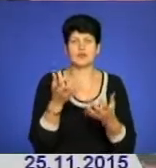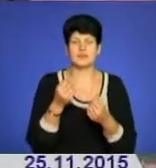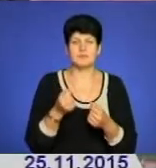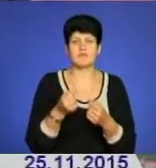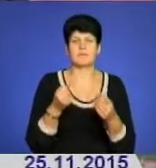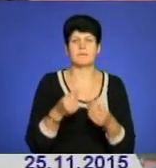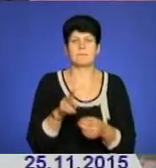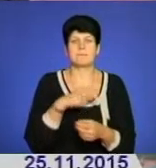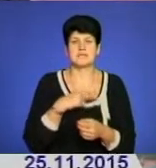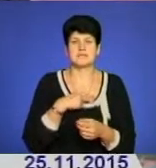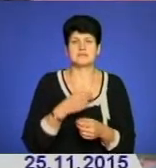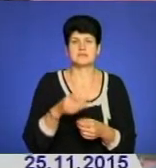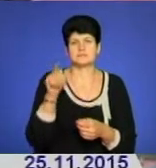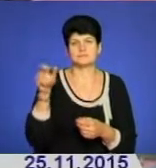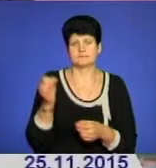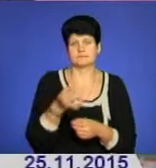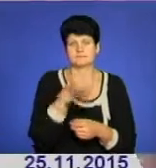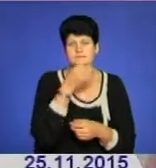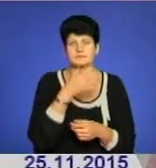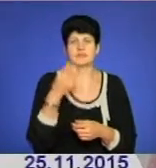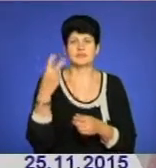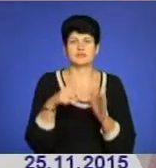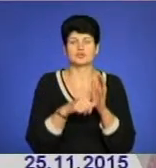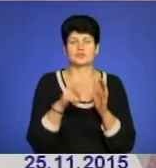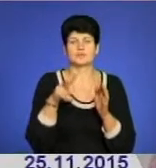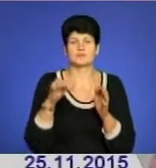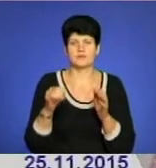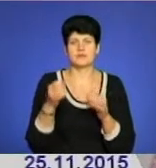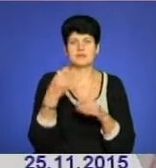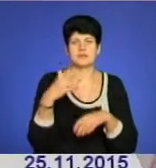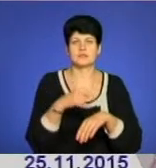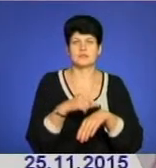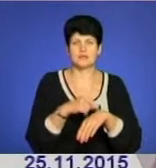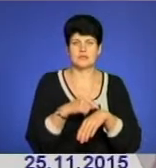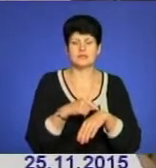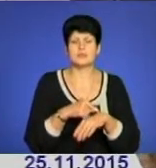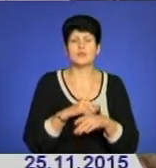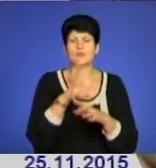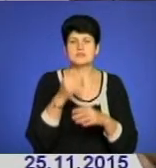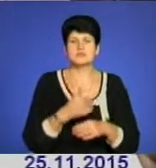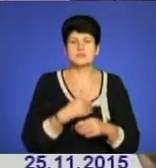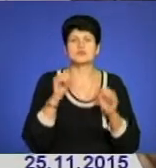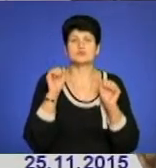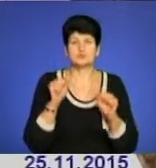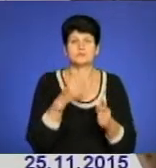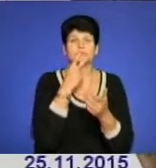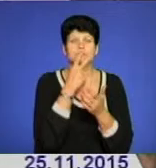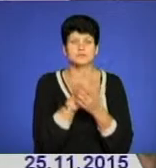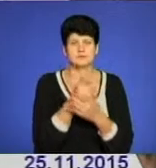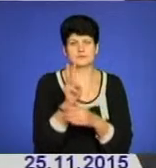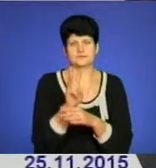симпатій. 26 листопада о 15-й годині в обласній бібліотеці для дітей і юнацтва усі бажаючі зможуть переглянути